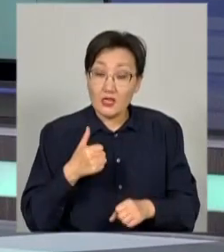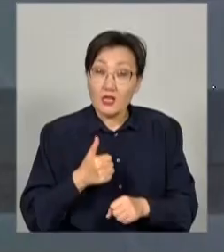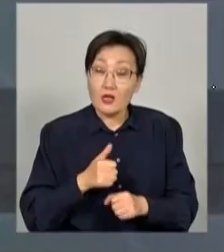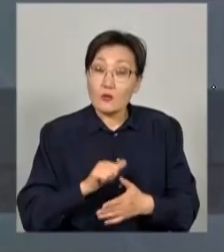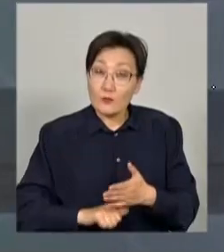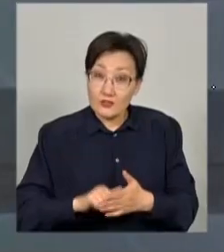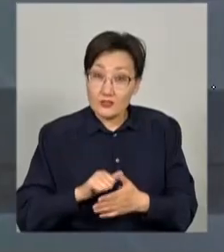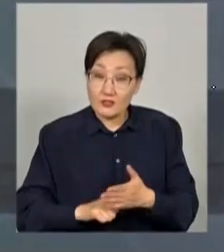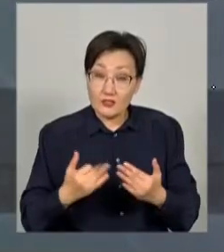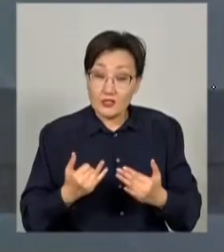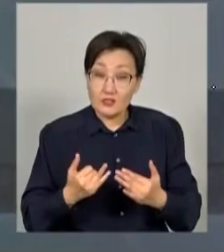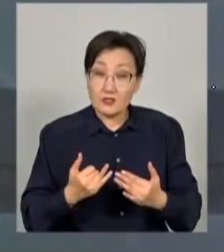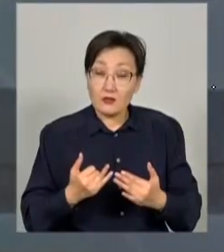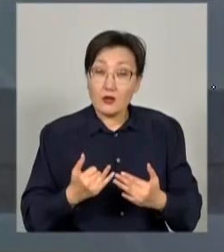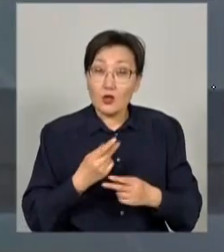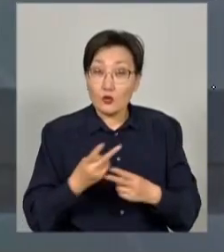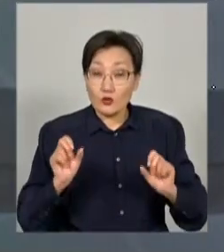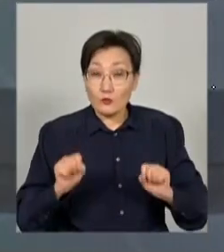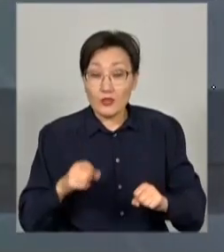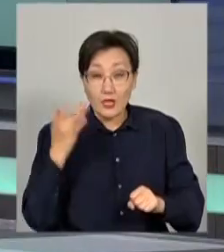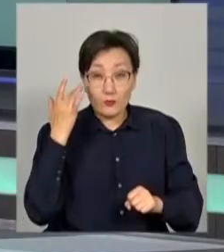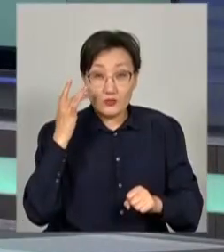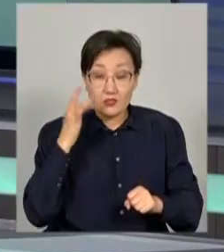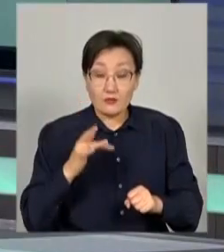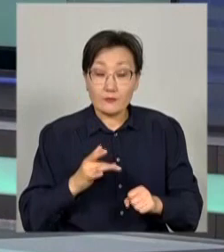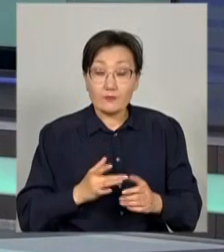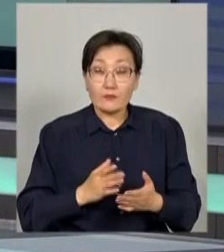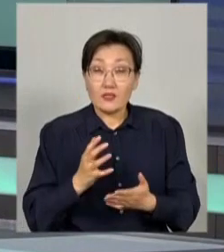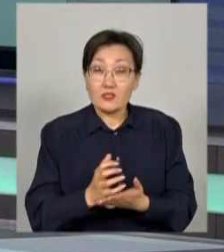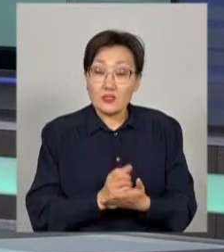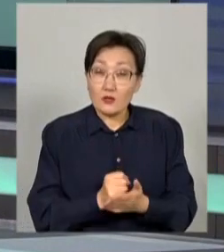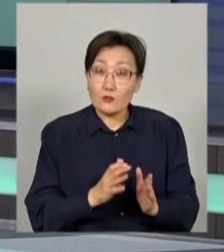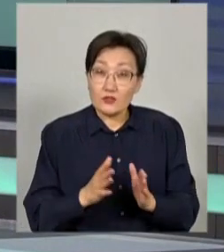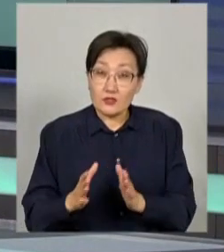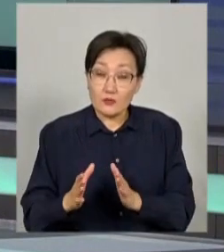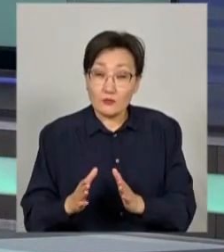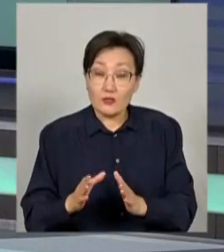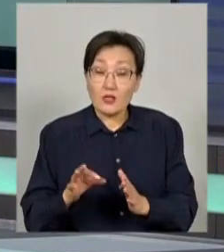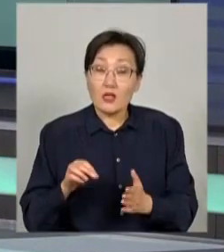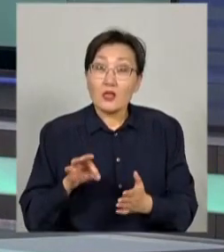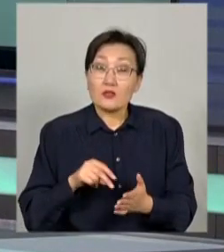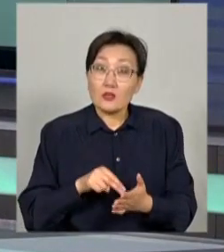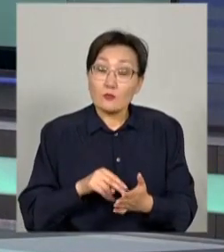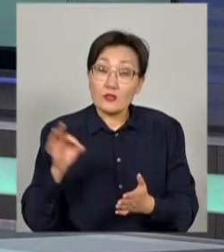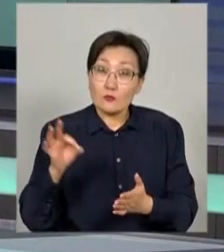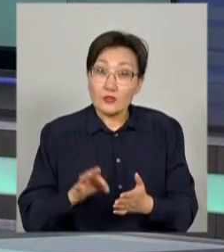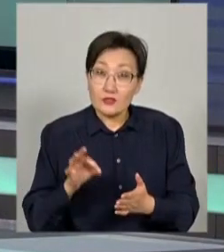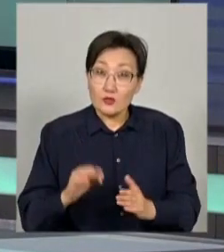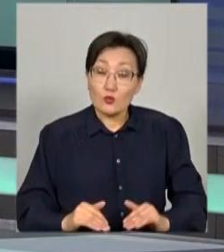де қазір айқындалып жатыр. Ол Америка федералды резервтер жүйесі 2% мөлшерлемесін өсірумен